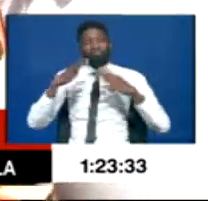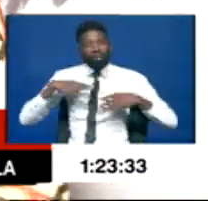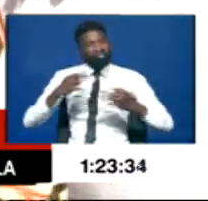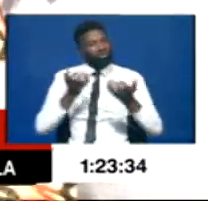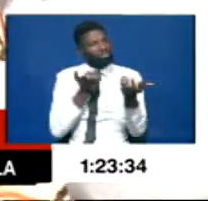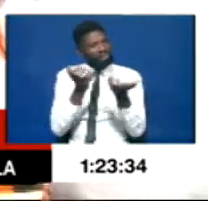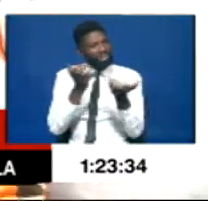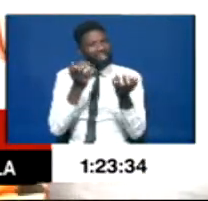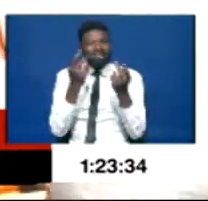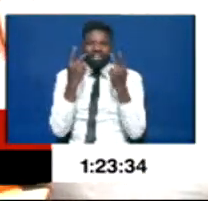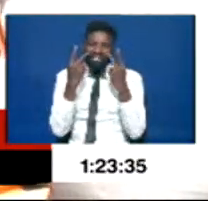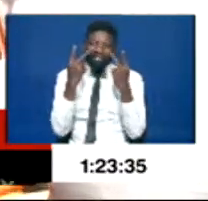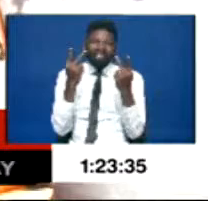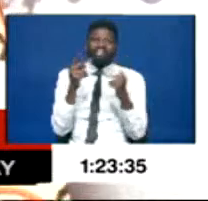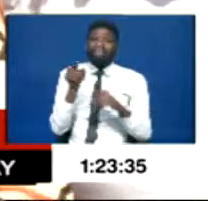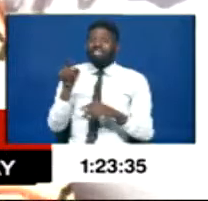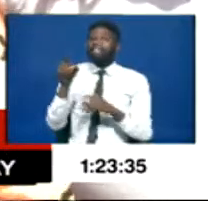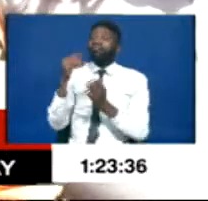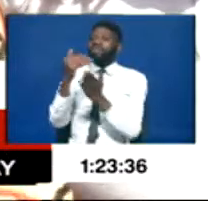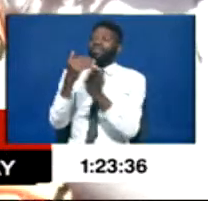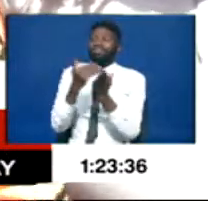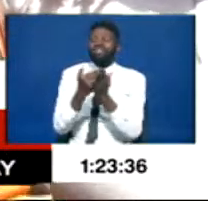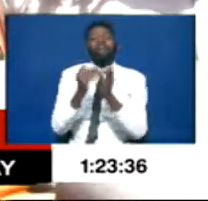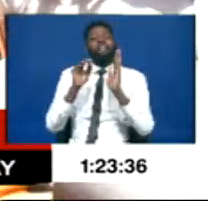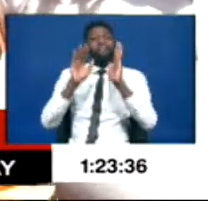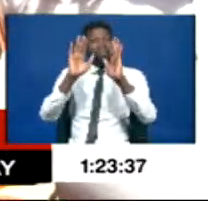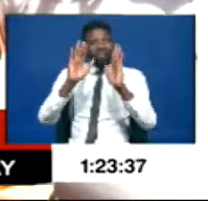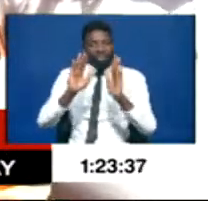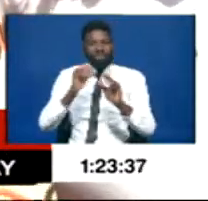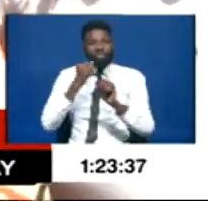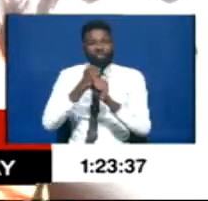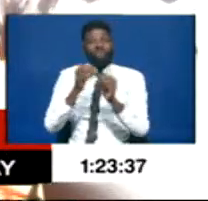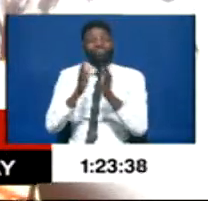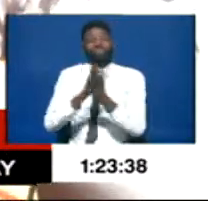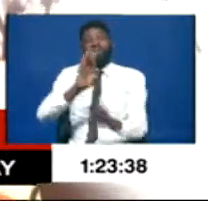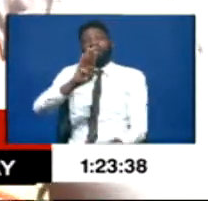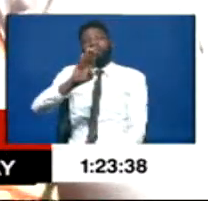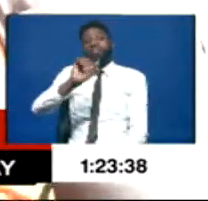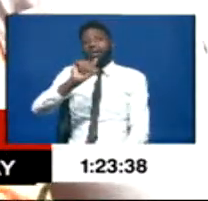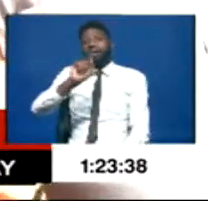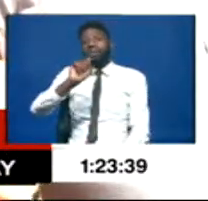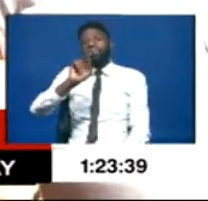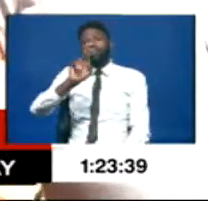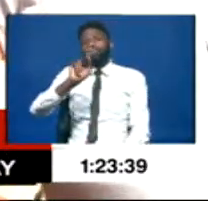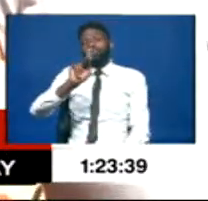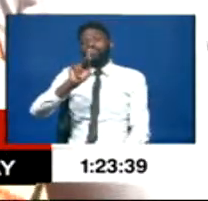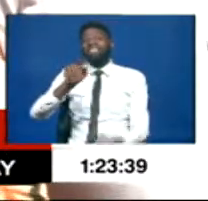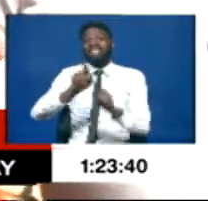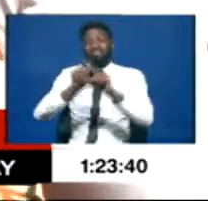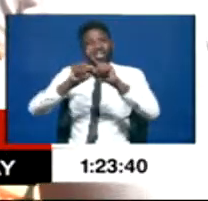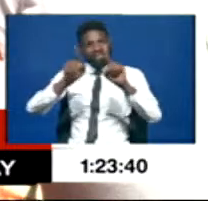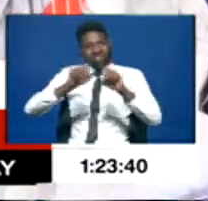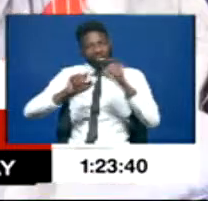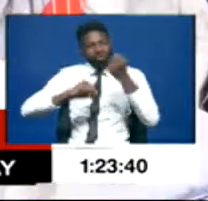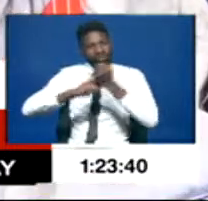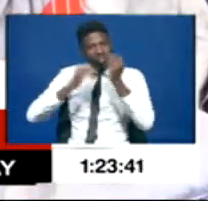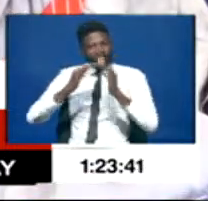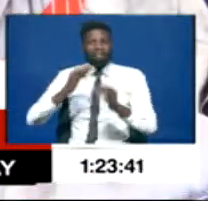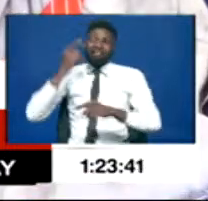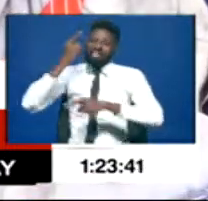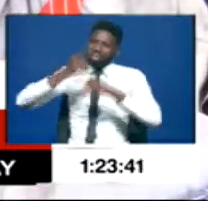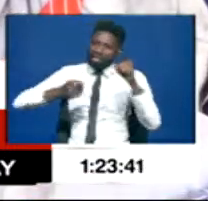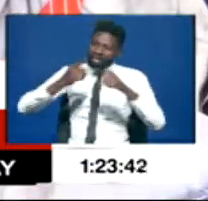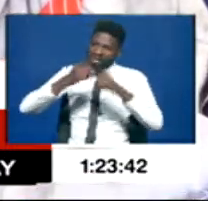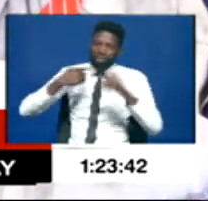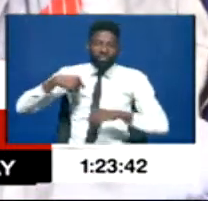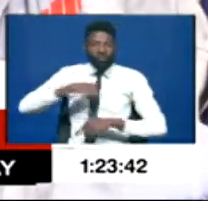muhimu sana, kushirikiana na Batuk na wafadhili wengine ili kila mwaka tuwe na shughuli kama hii. He